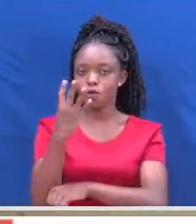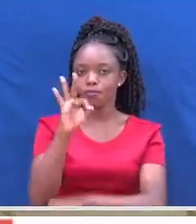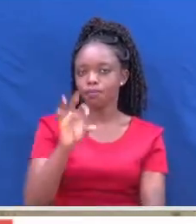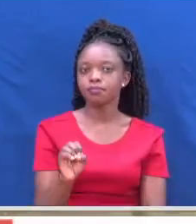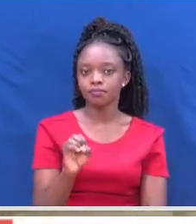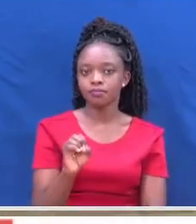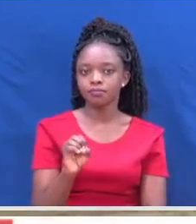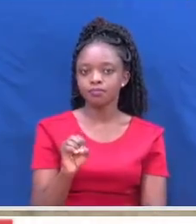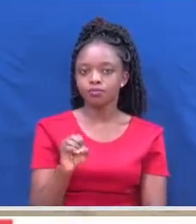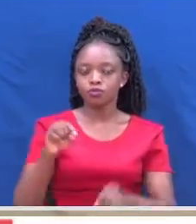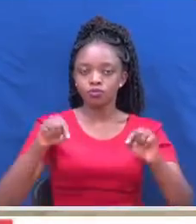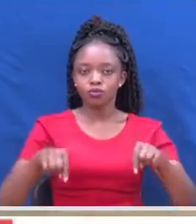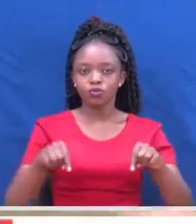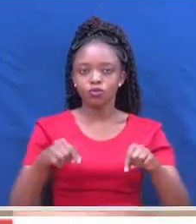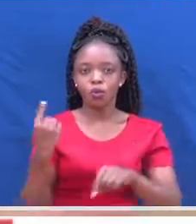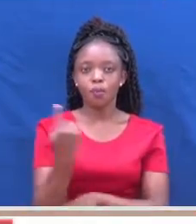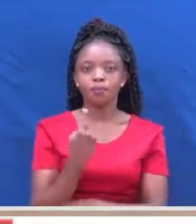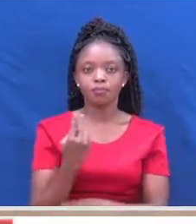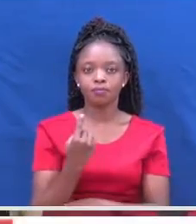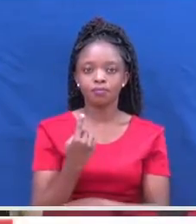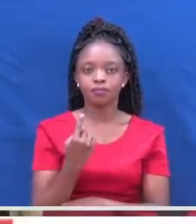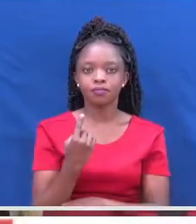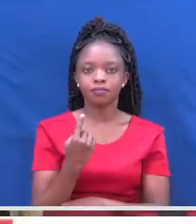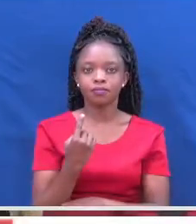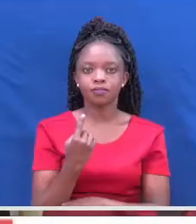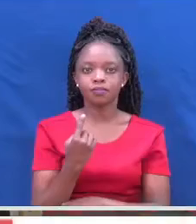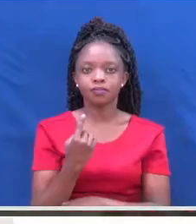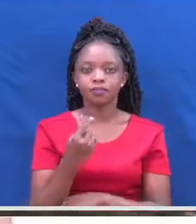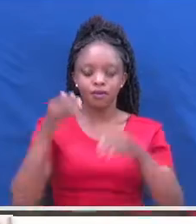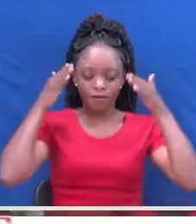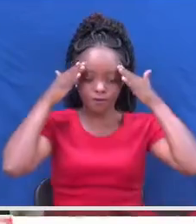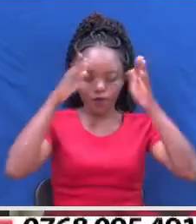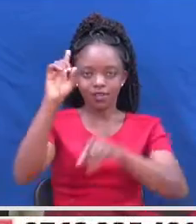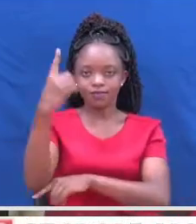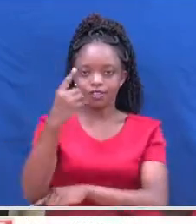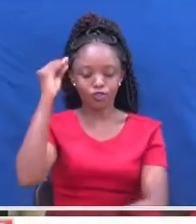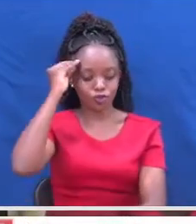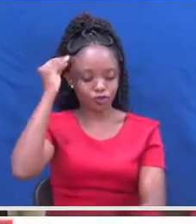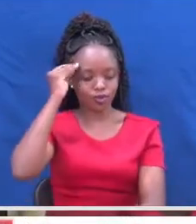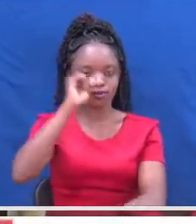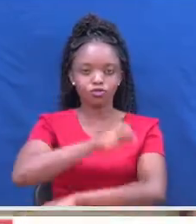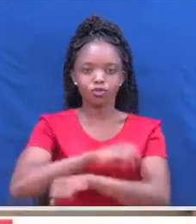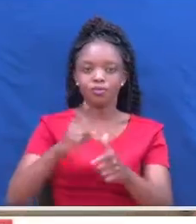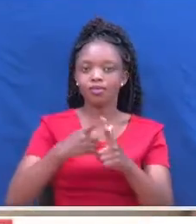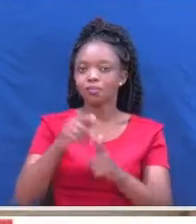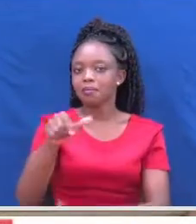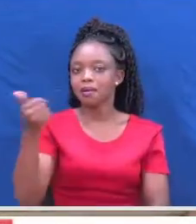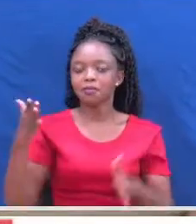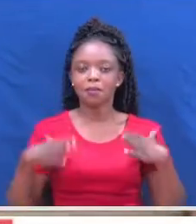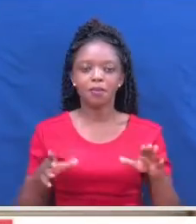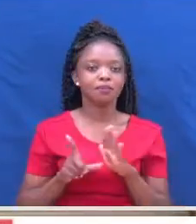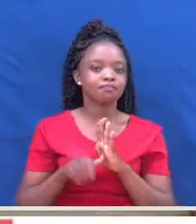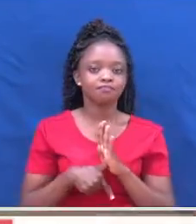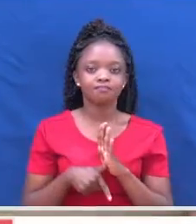mostly today on students only. Because we want to tunafuatia hapa priority ili wafike shuleni. Ndio abiria wengine wafuate baadaye.